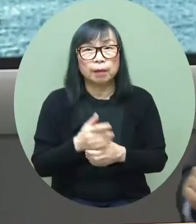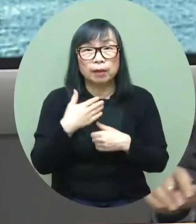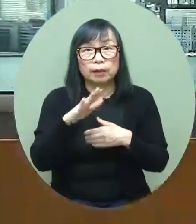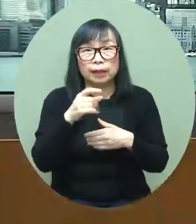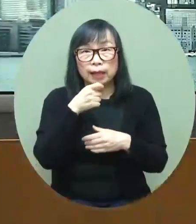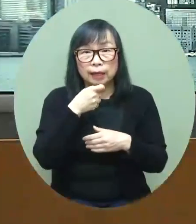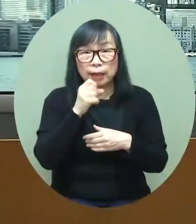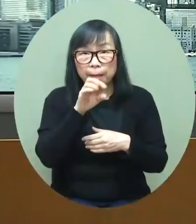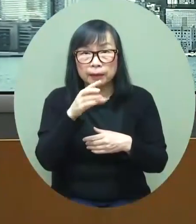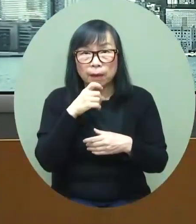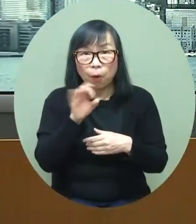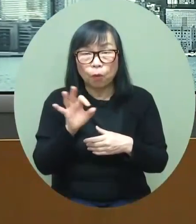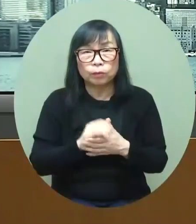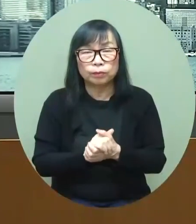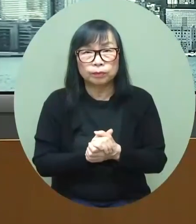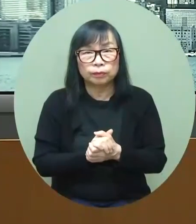問？